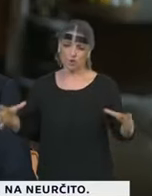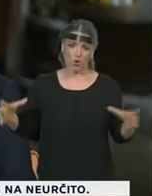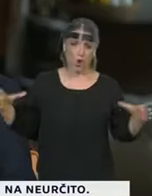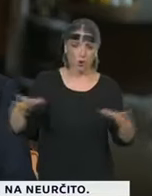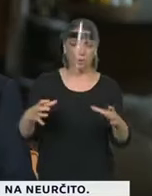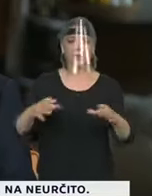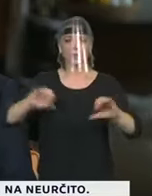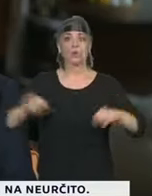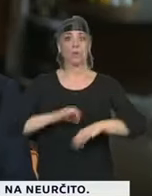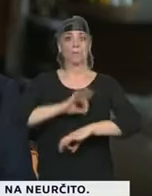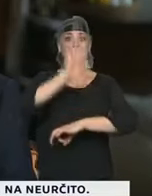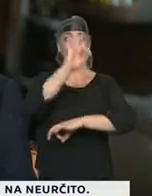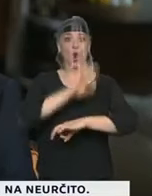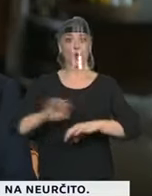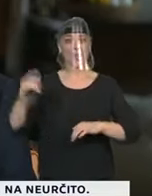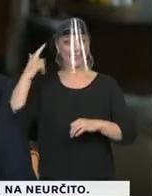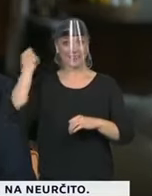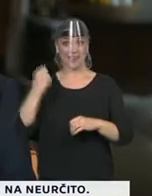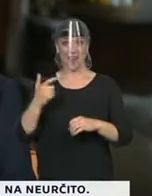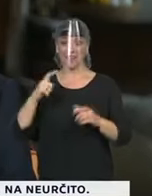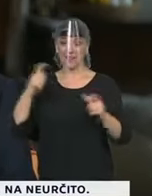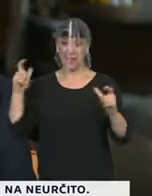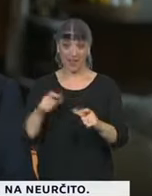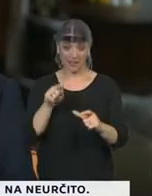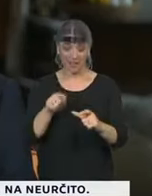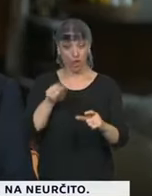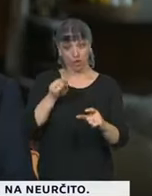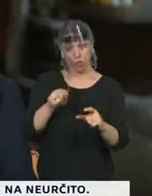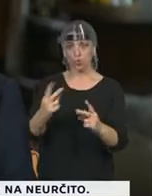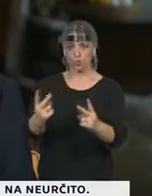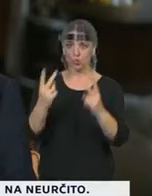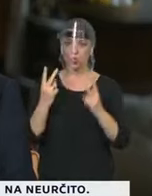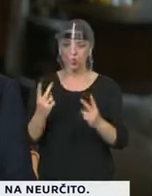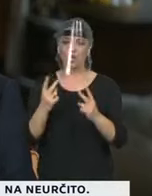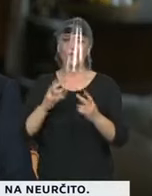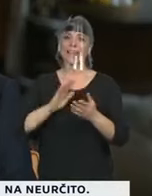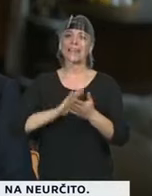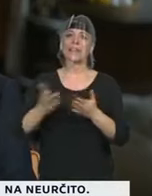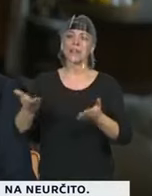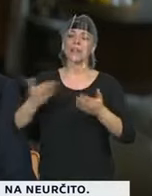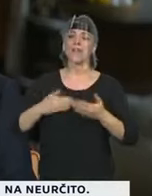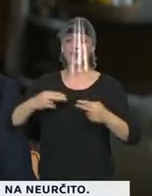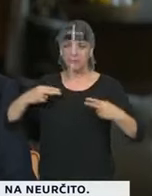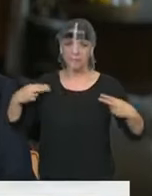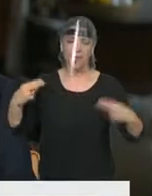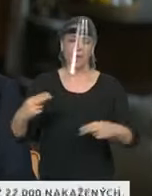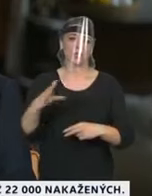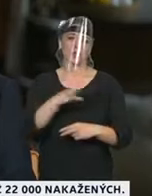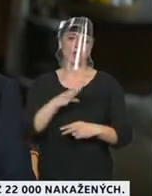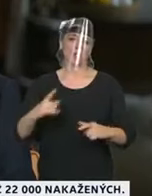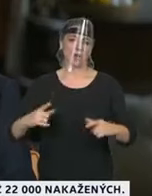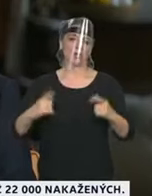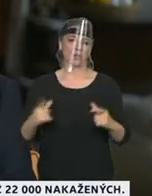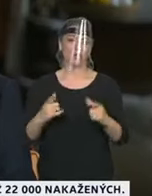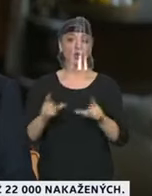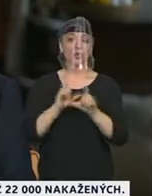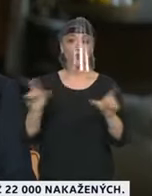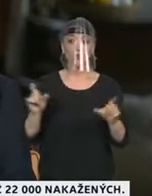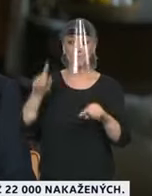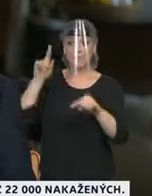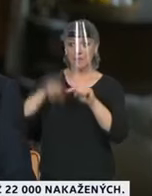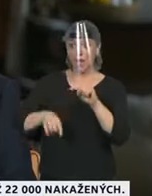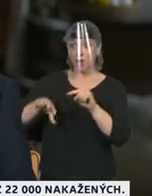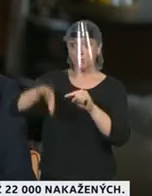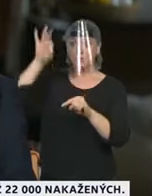se zase navrátit do normálního života. Základem je rychle identifikovat nakažené lidi a ochránit